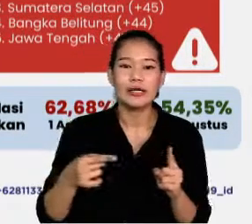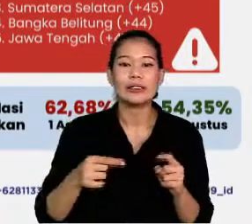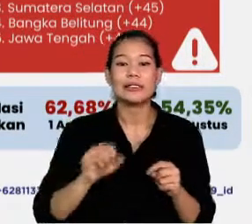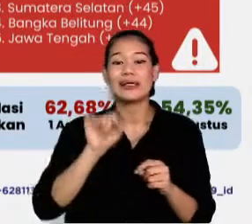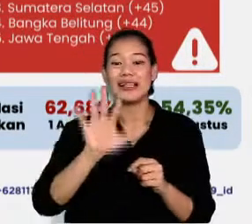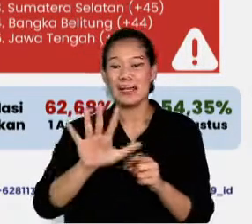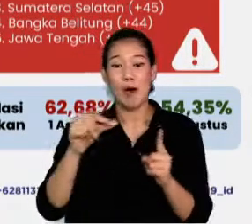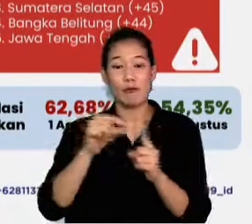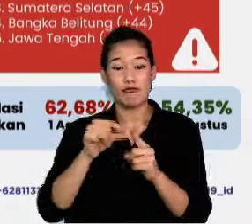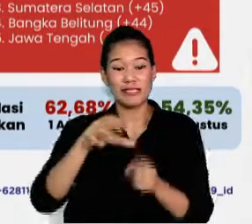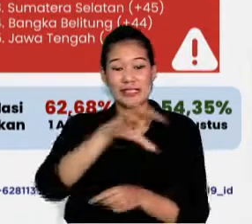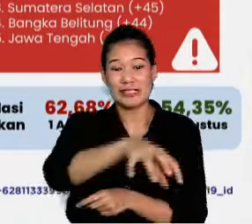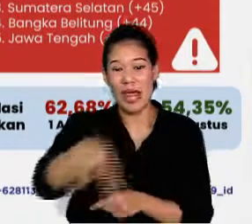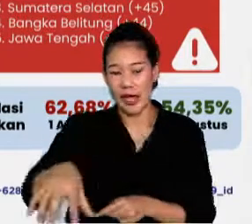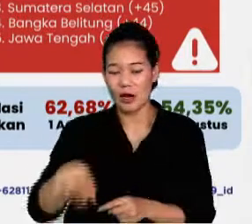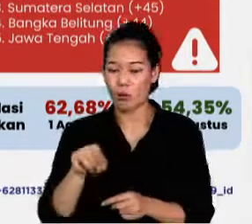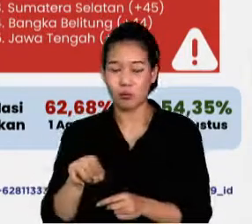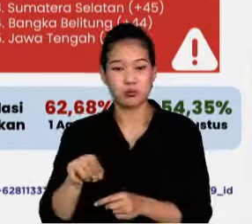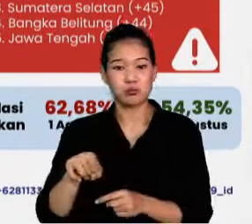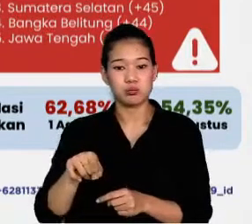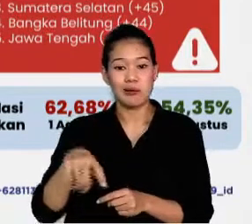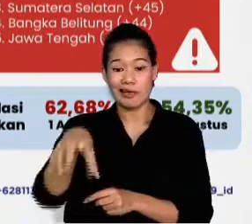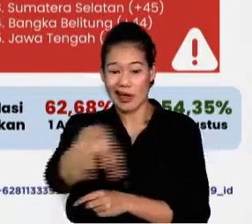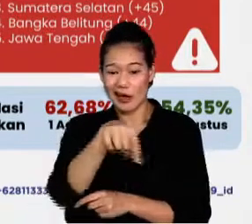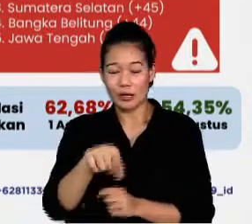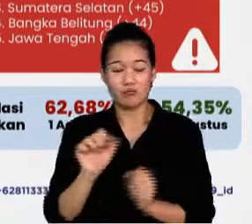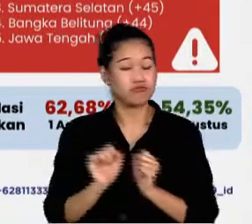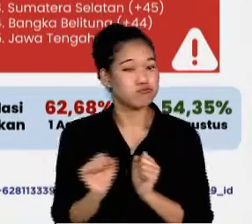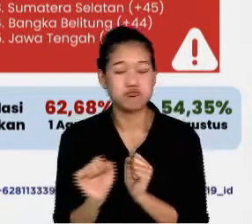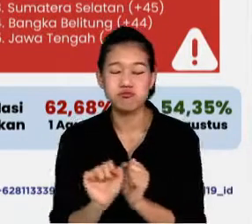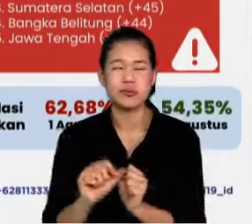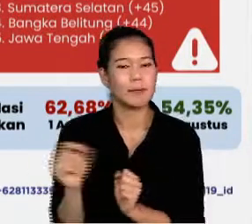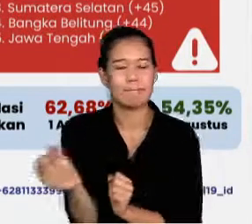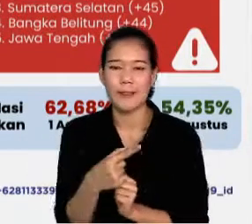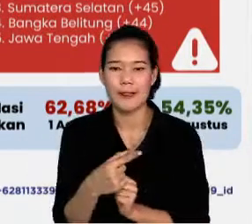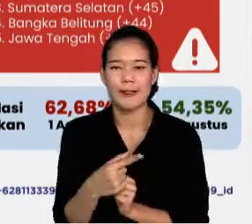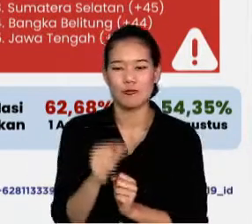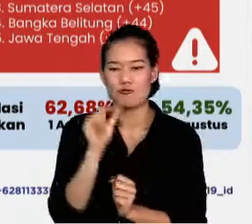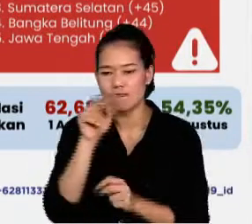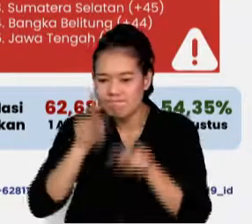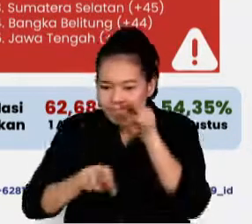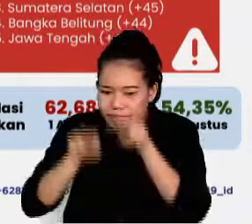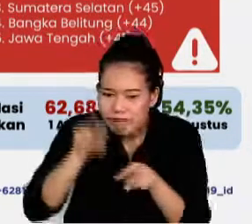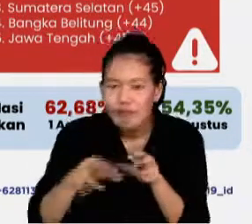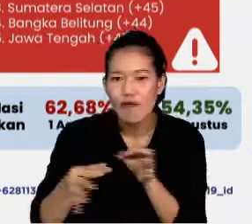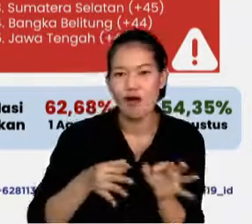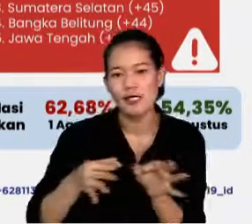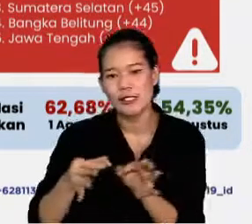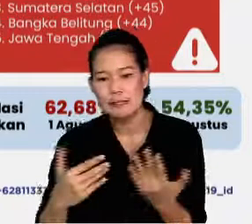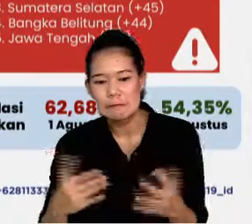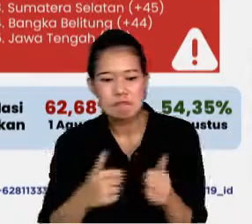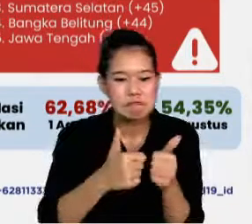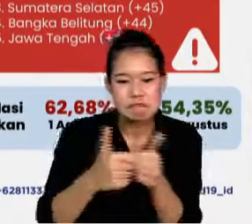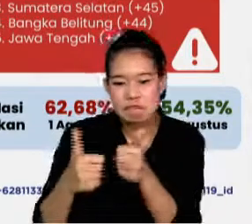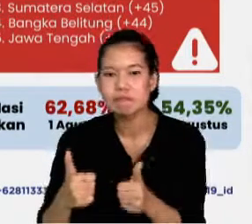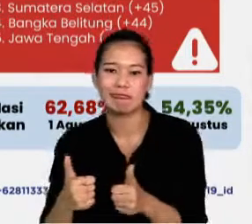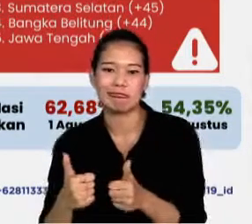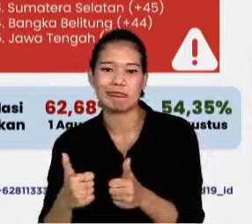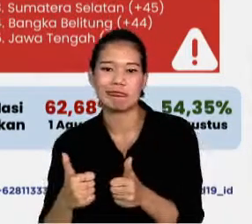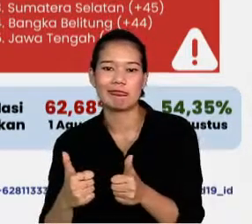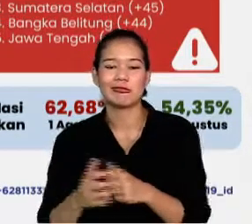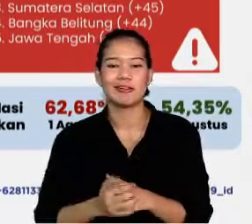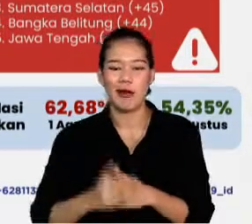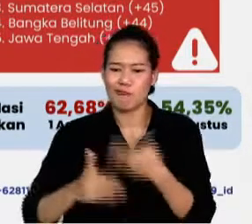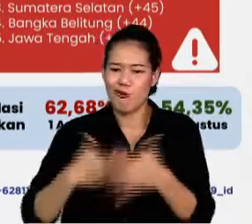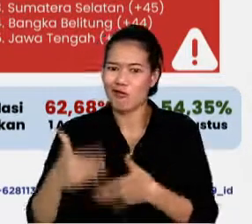lima provinsi ini yang bergerak cepat memantau kebutuhan fasilitas pelayanan kesehatan di wilayahnya masing-masing agar